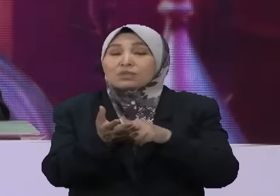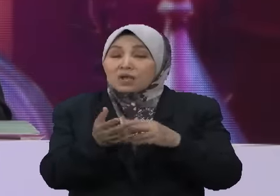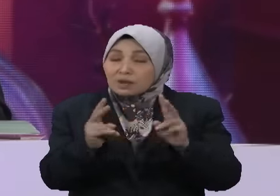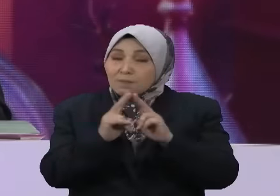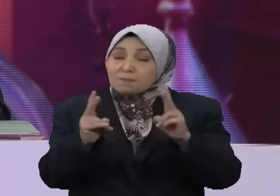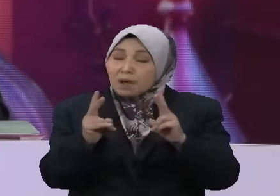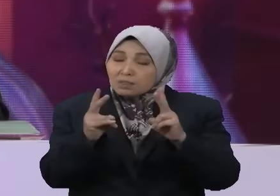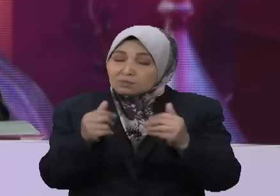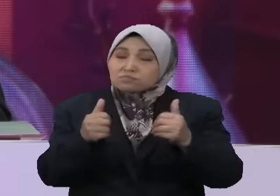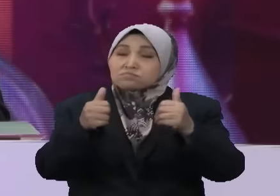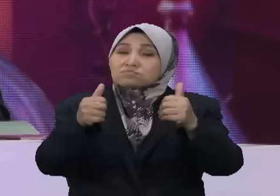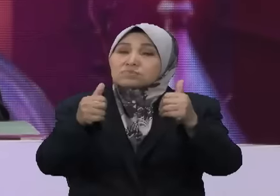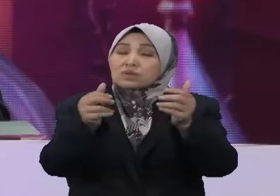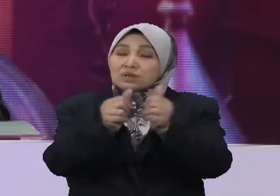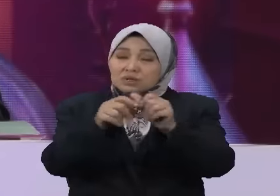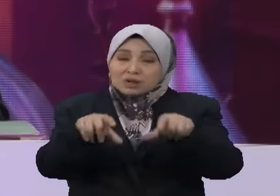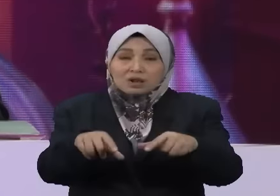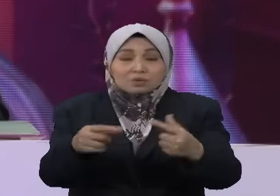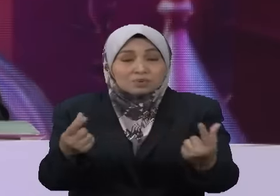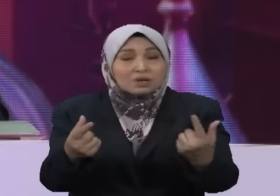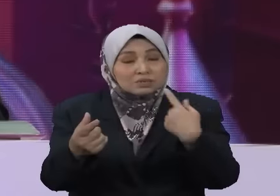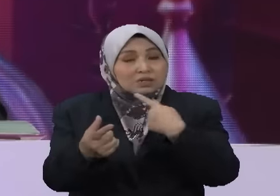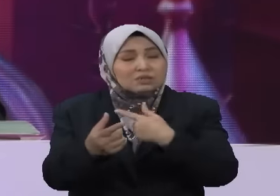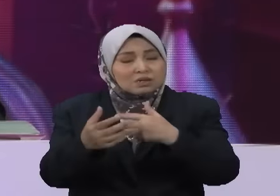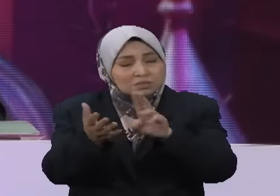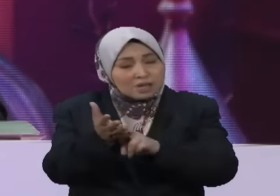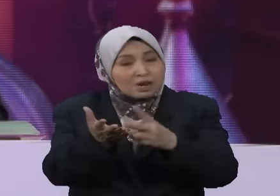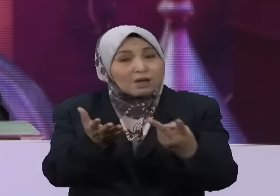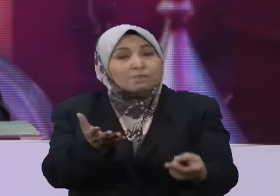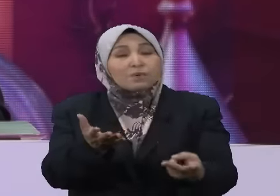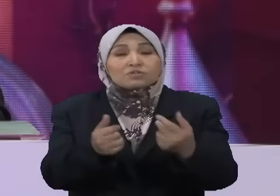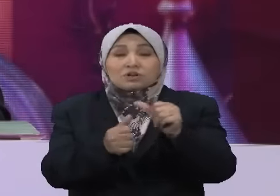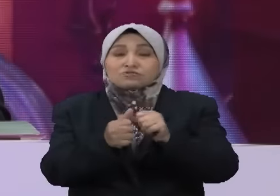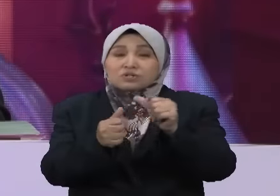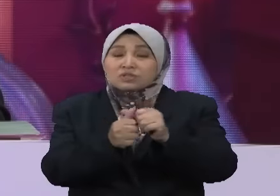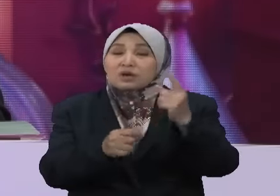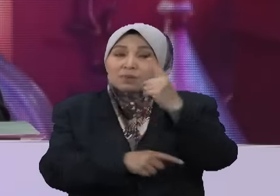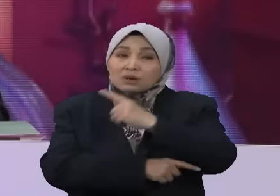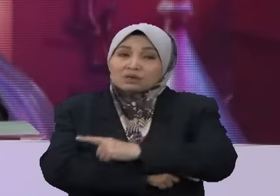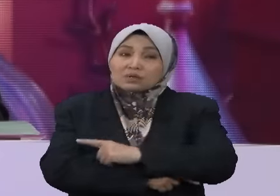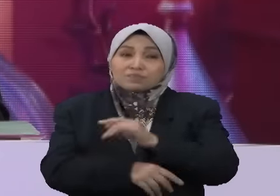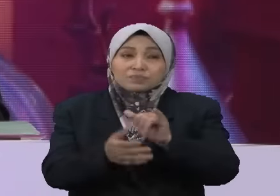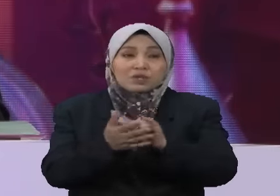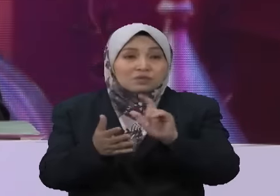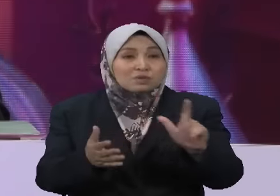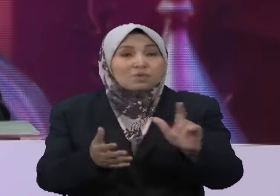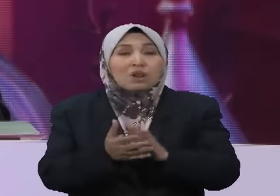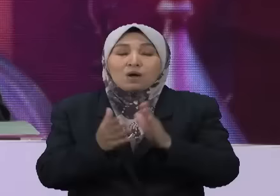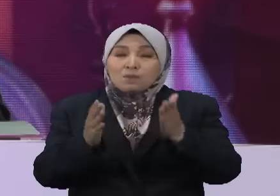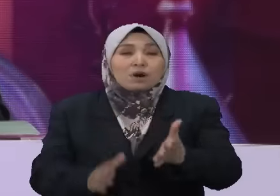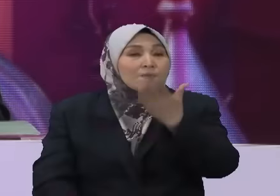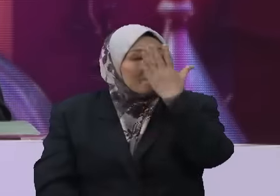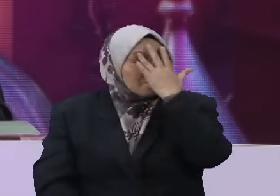mujarab ialah dengan al-quran yang kita tadabur pada setiap hari itulah orang munafik